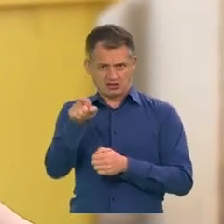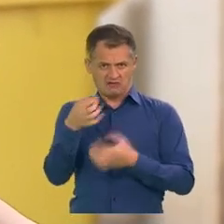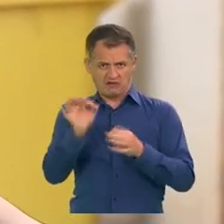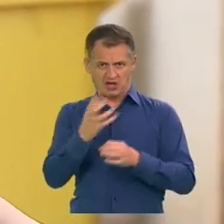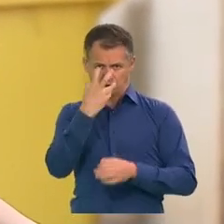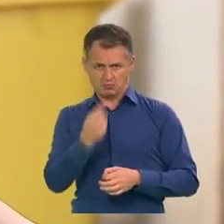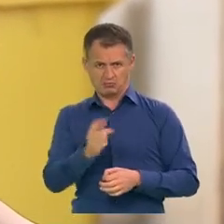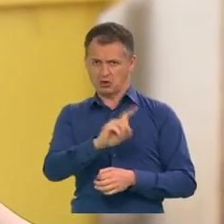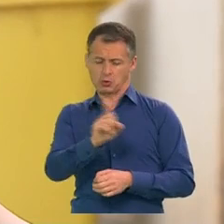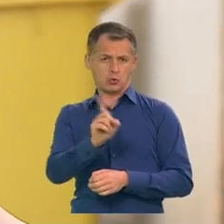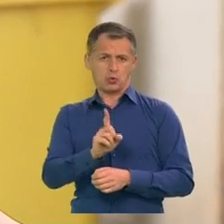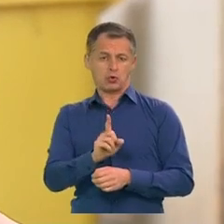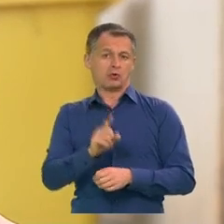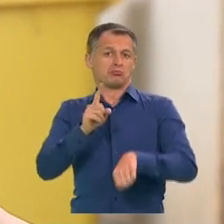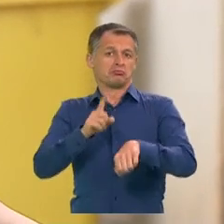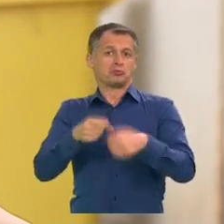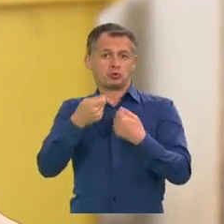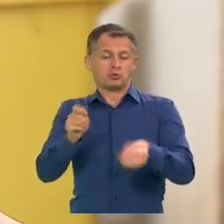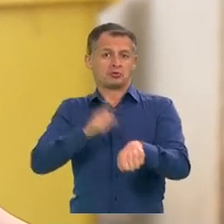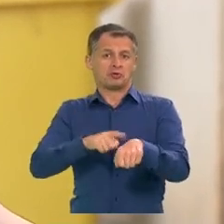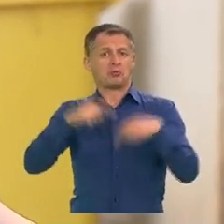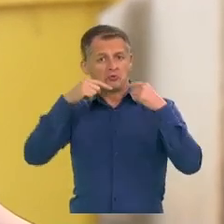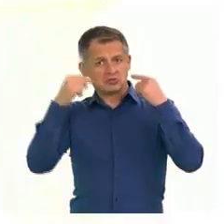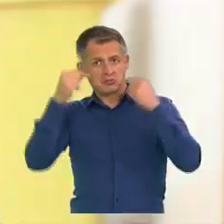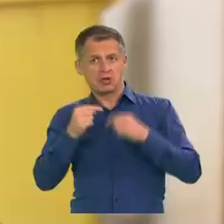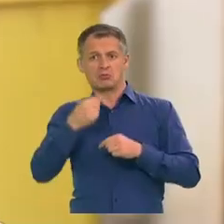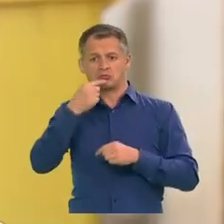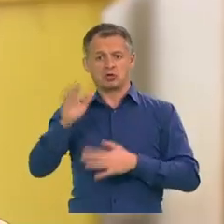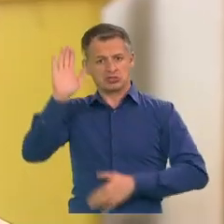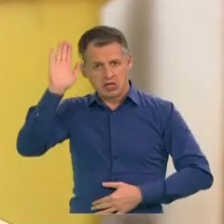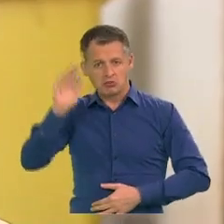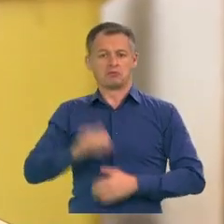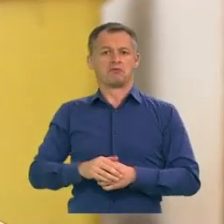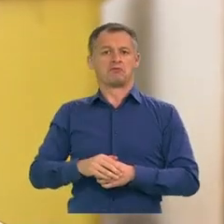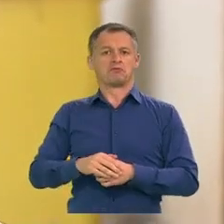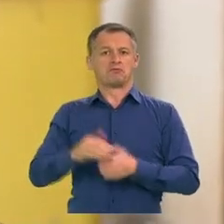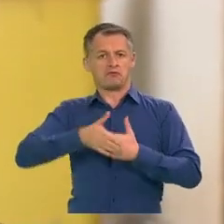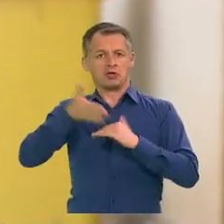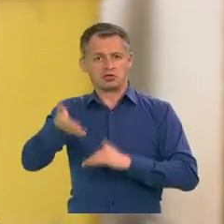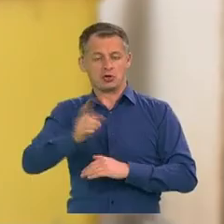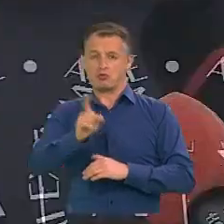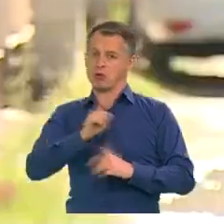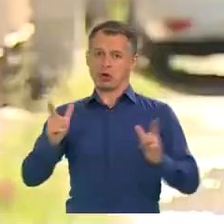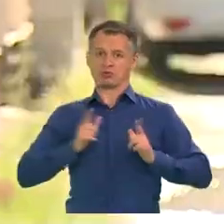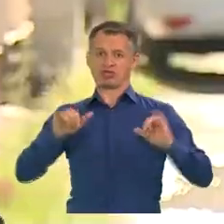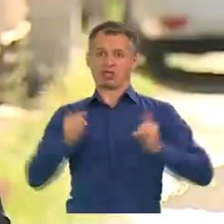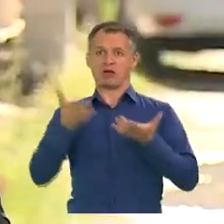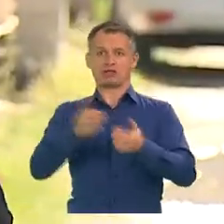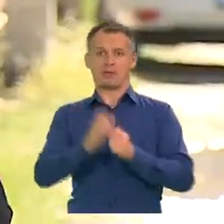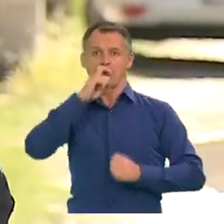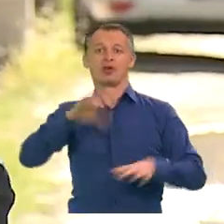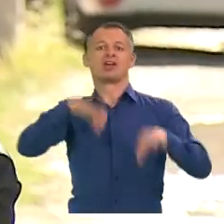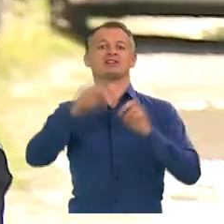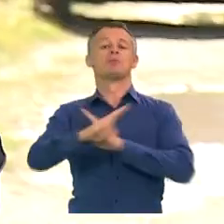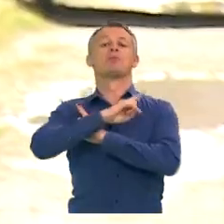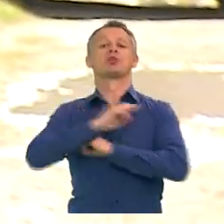câte l-am văzut eu. Tot timpul zâmbea, salut vecine, salut, salut. Nu m-am așteptat să se întâmple așa ceva. Bărbatul a fost găsit decedat